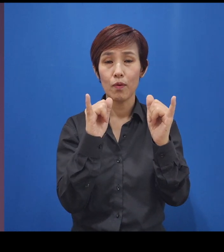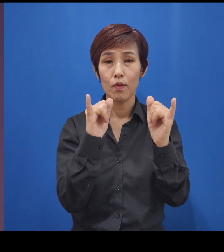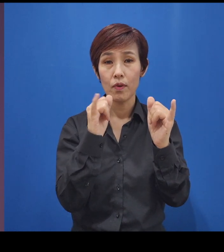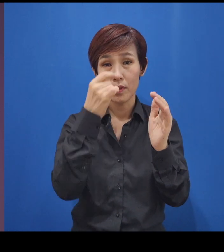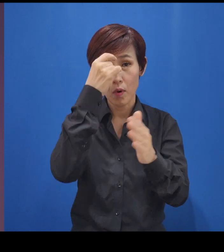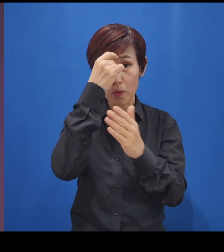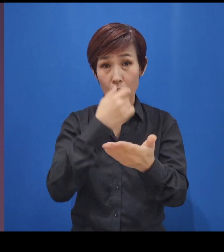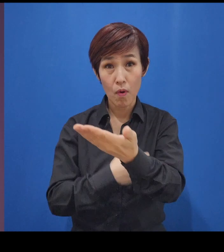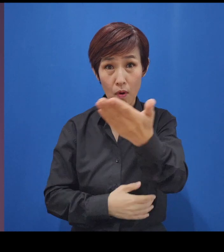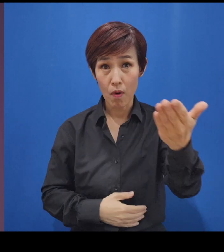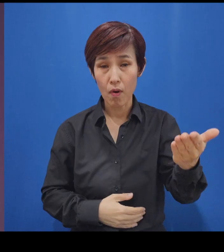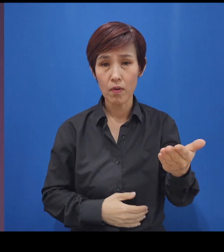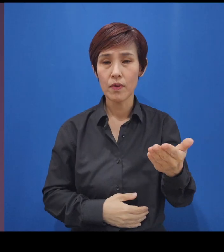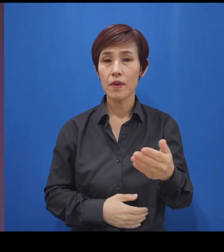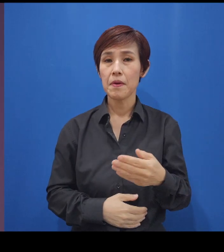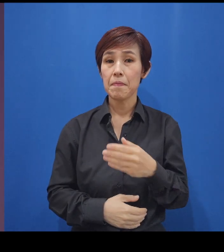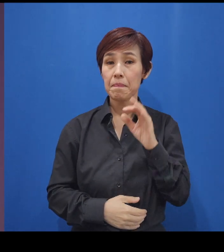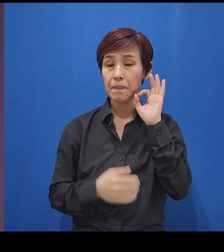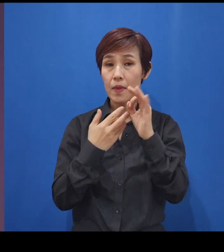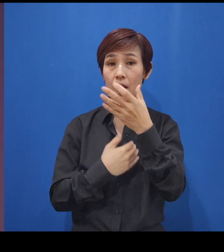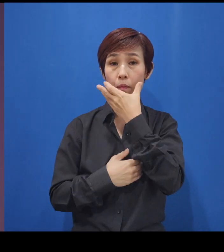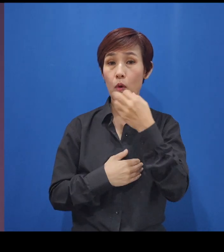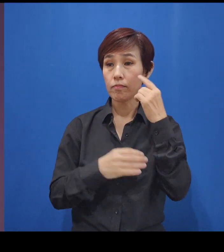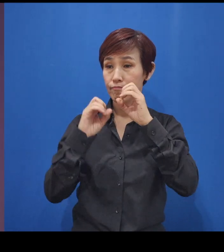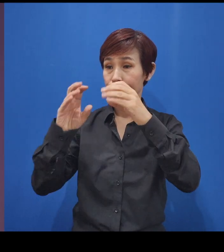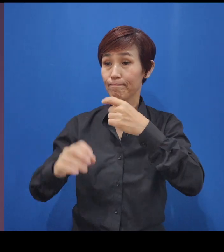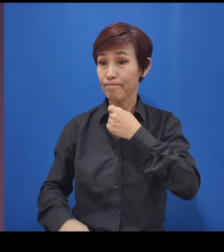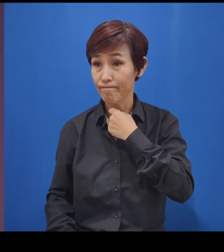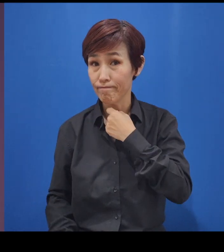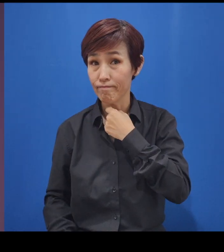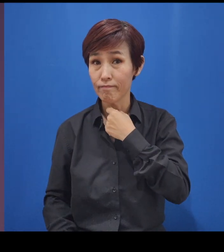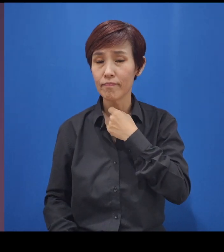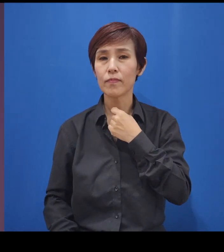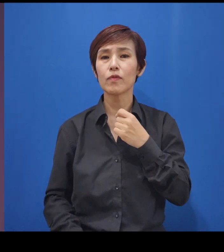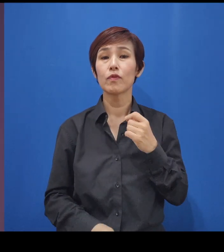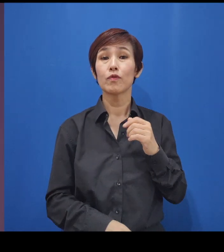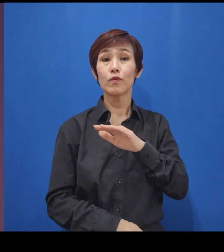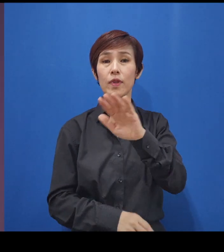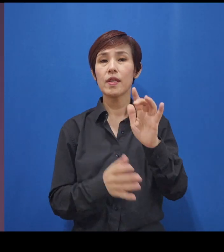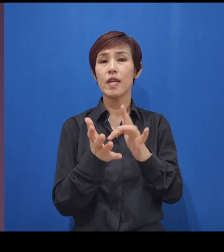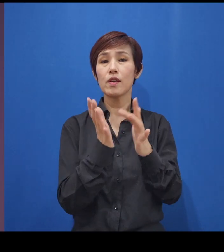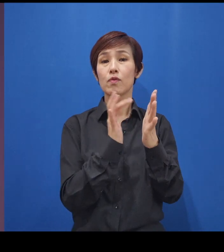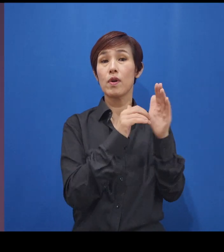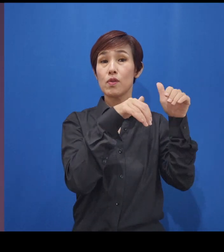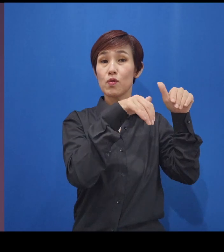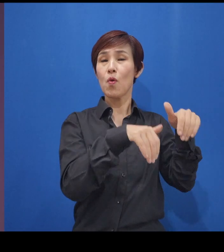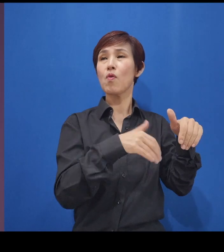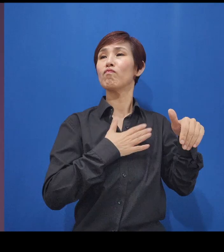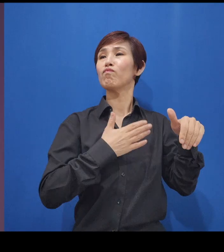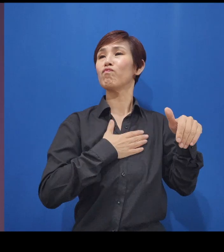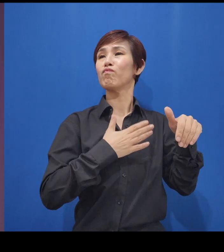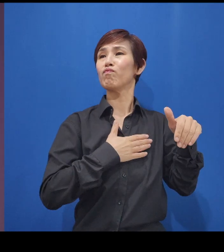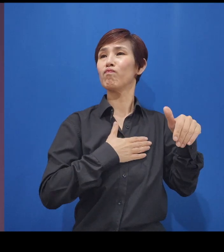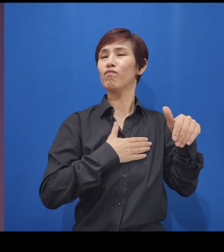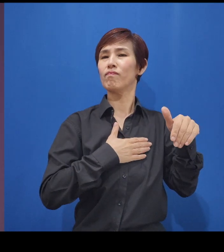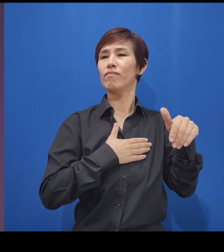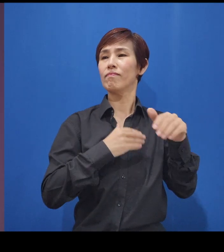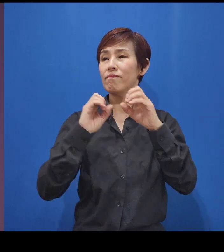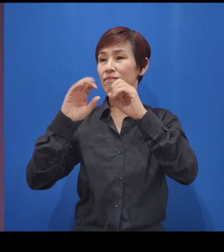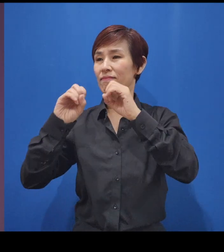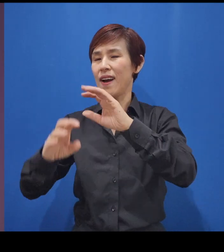누구든지 우리가 복음 전하려 한다면 우리는 예수의 종이 되었다고 전파하는 것이